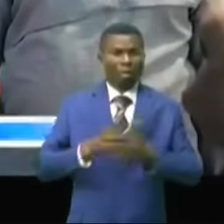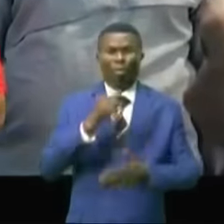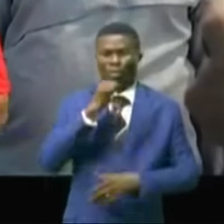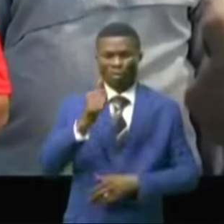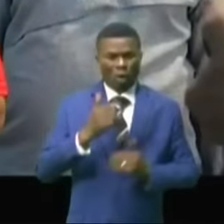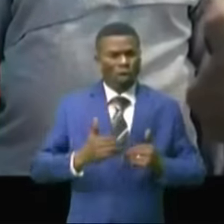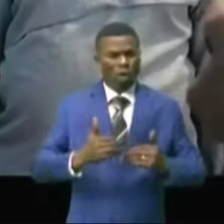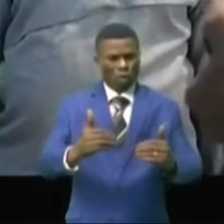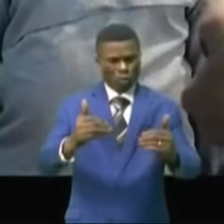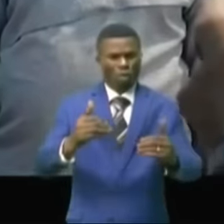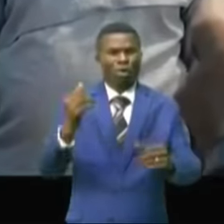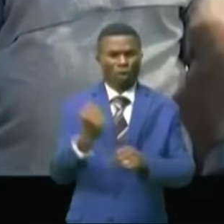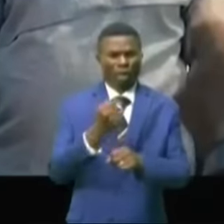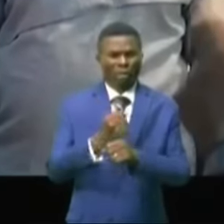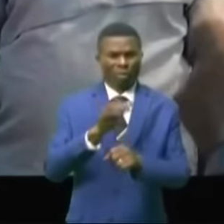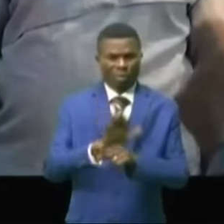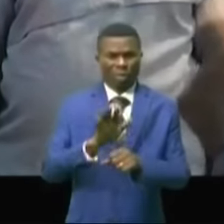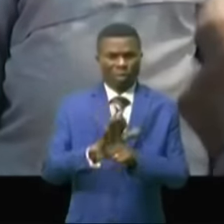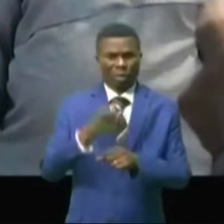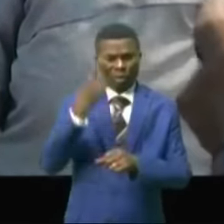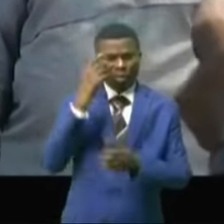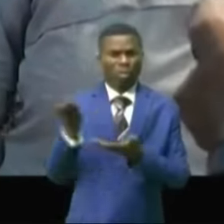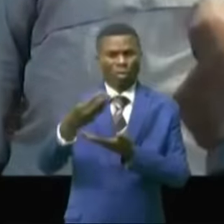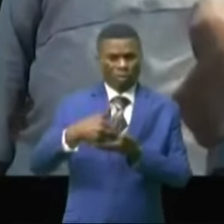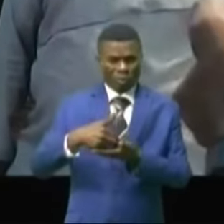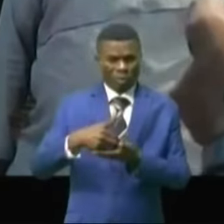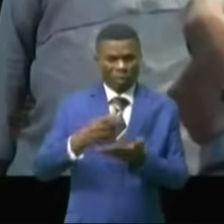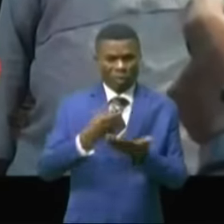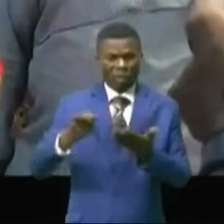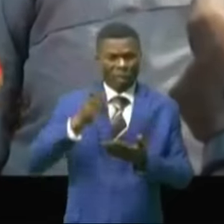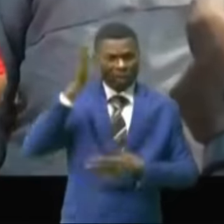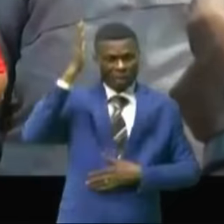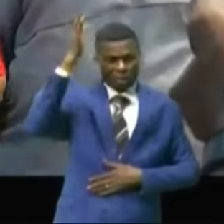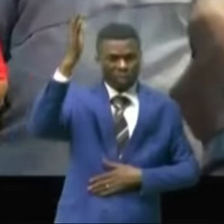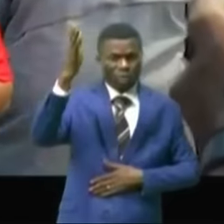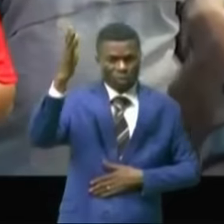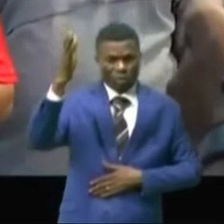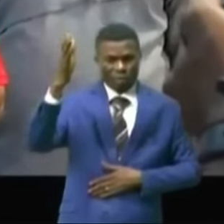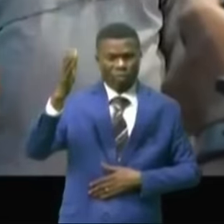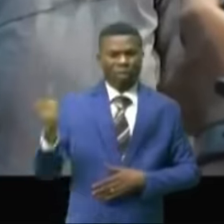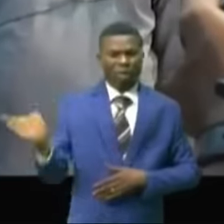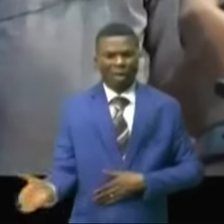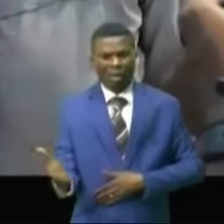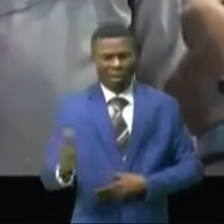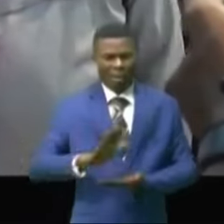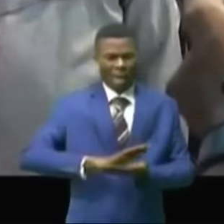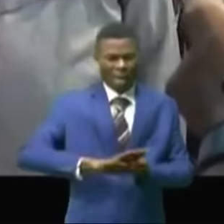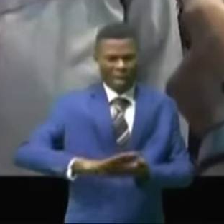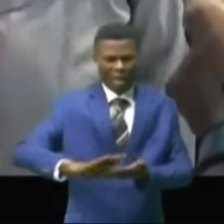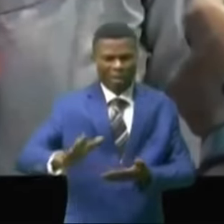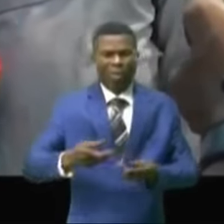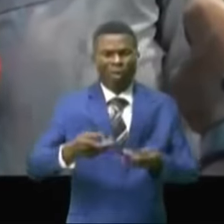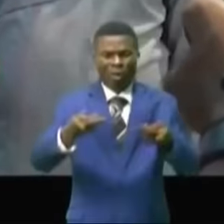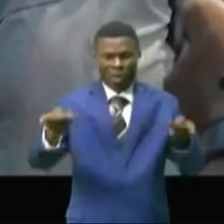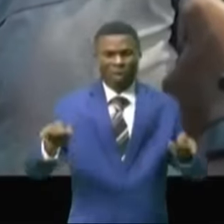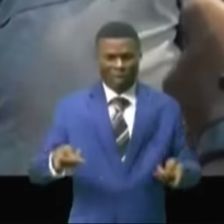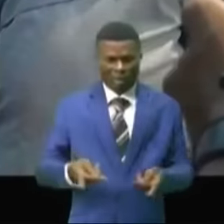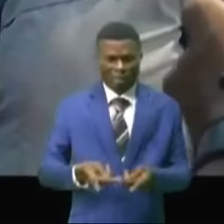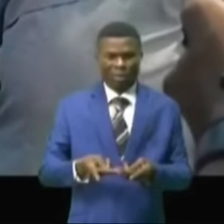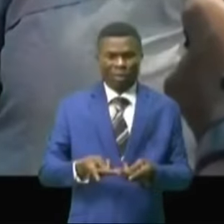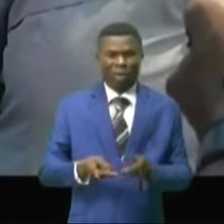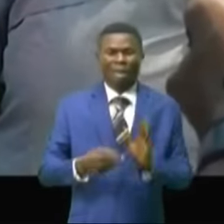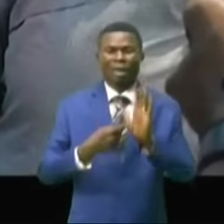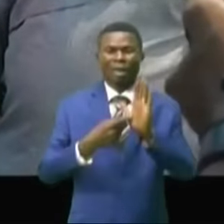fournir encore beaucoup d'efforts pour y revenir en début de la semaine prochaine, histoire de bien balayer les périmètres qui reflètent